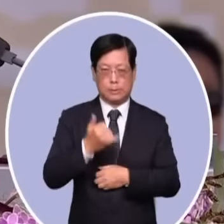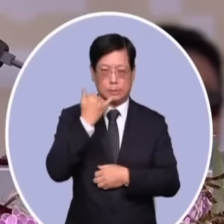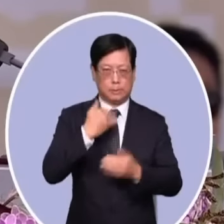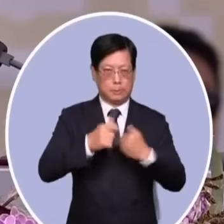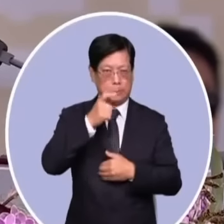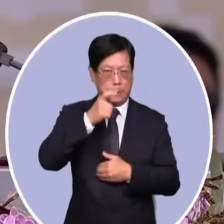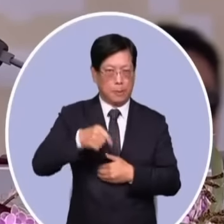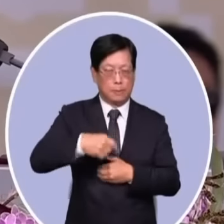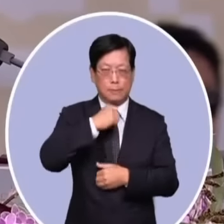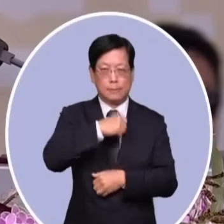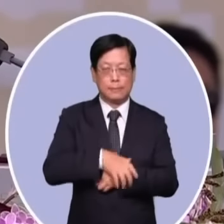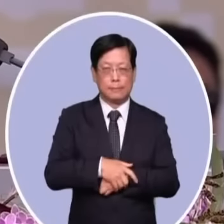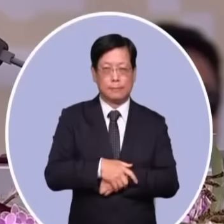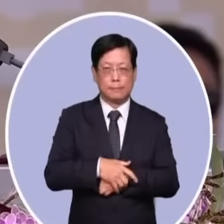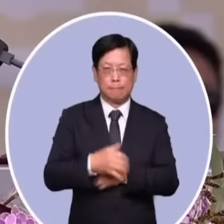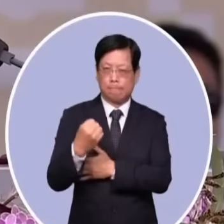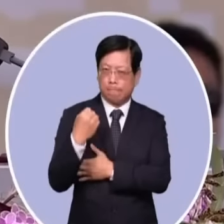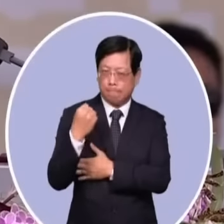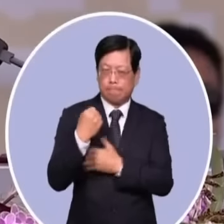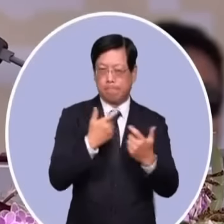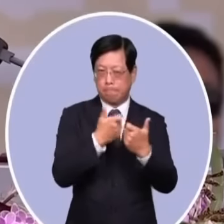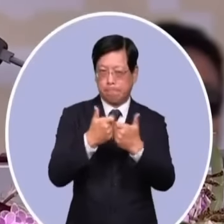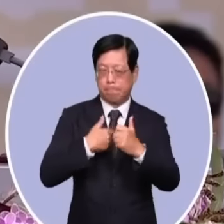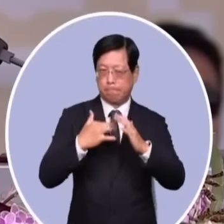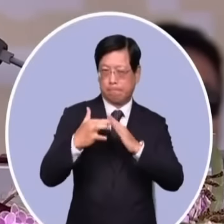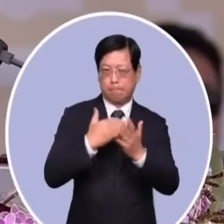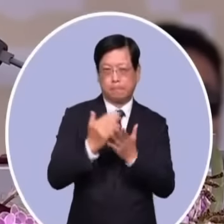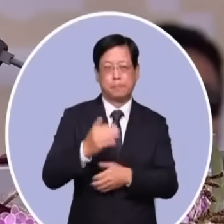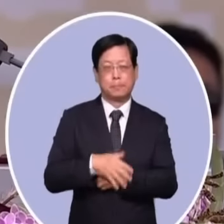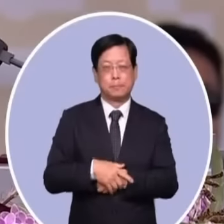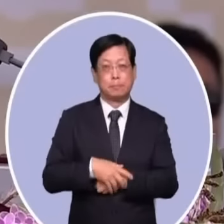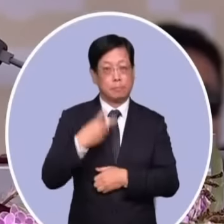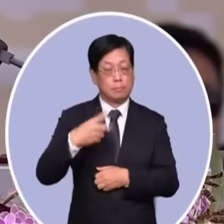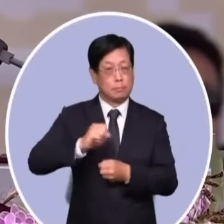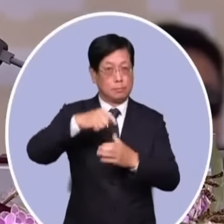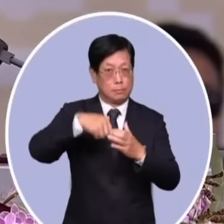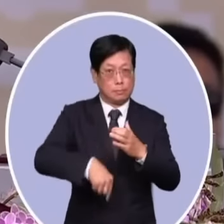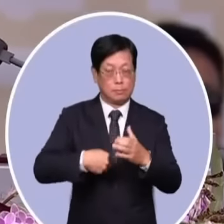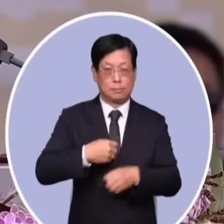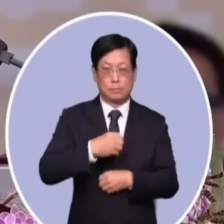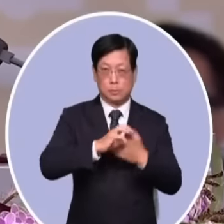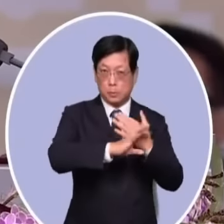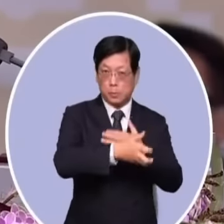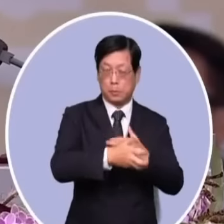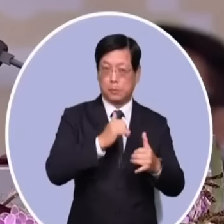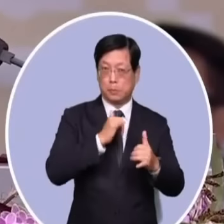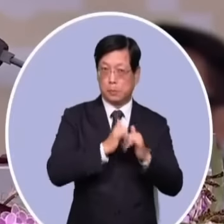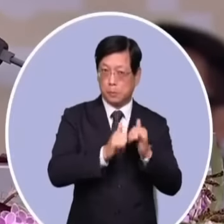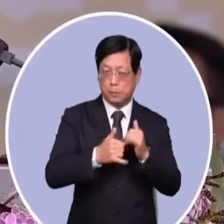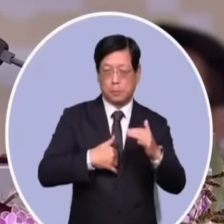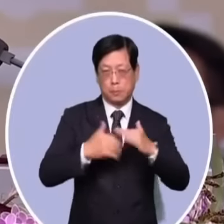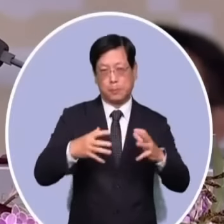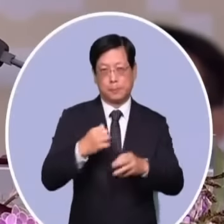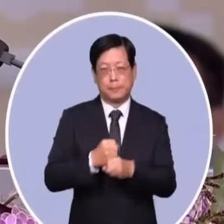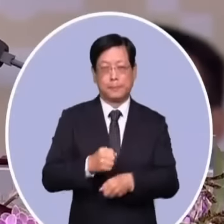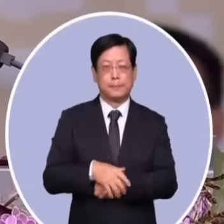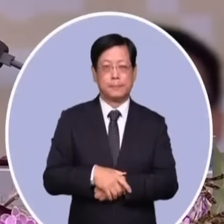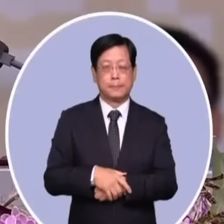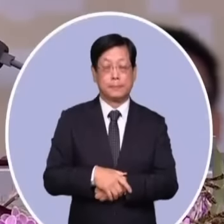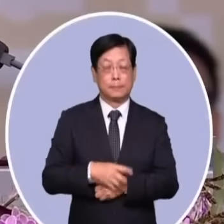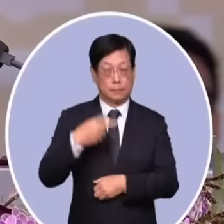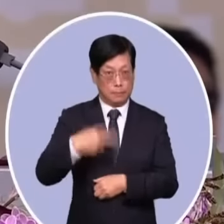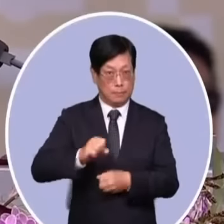的台湾，积极应对挑战，也加深台湾和国际社会的合作。我